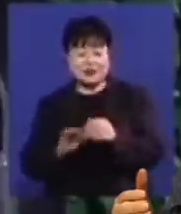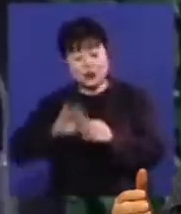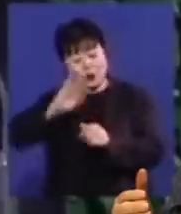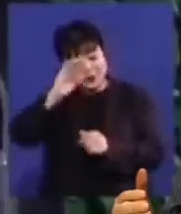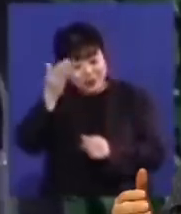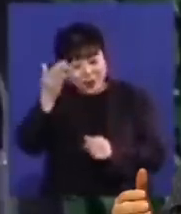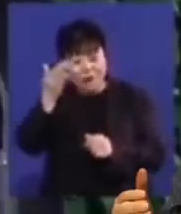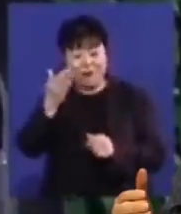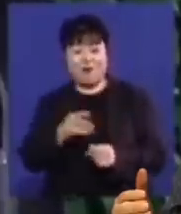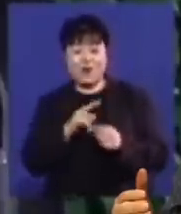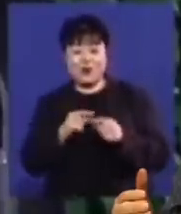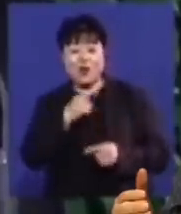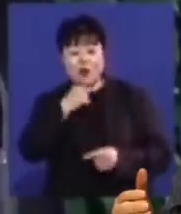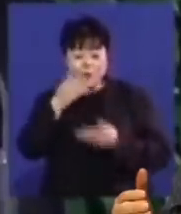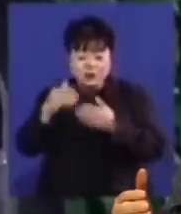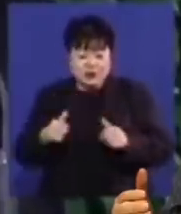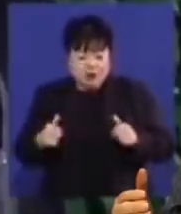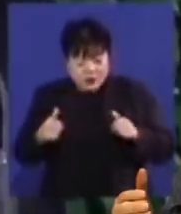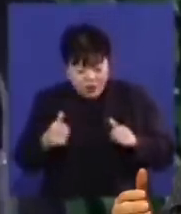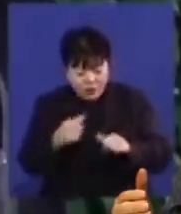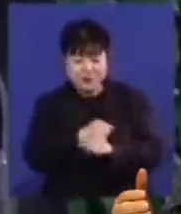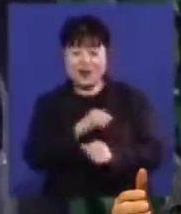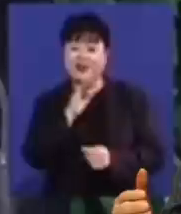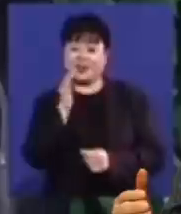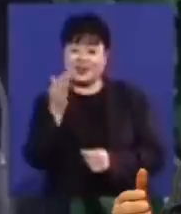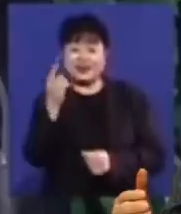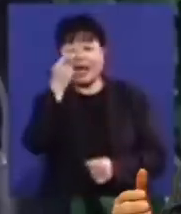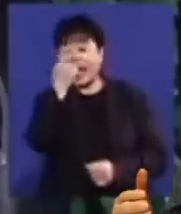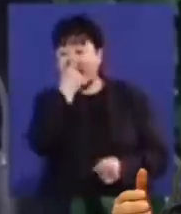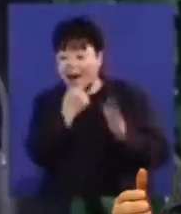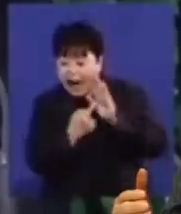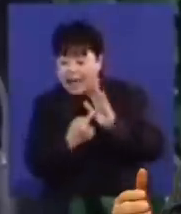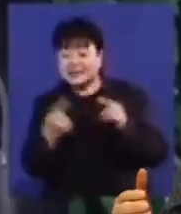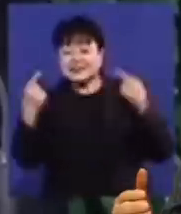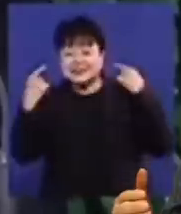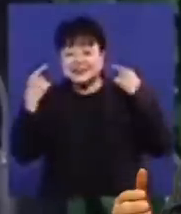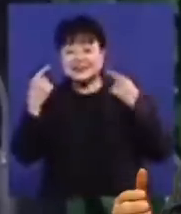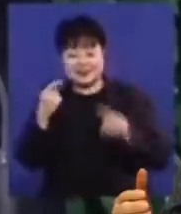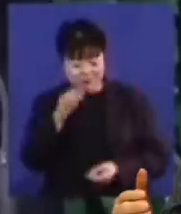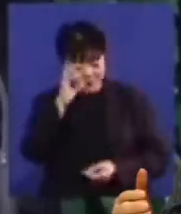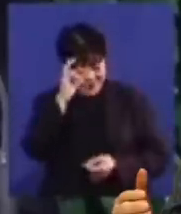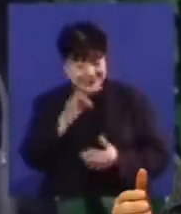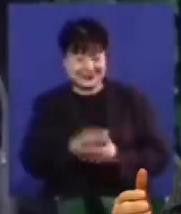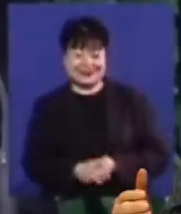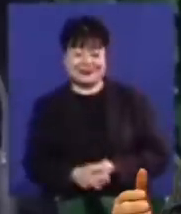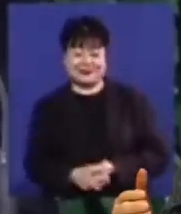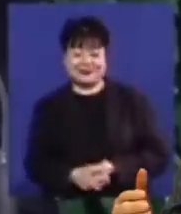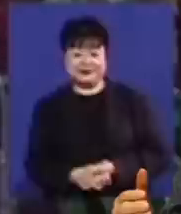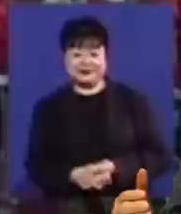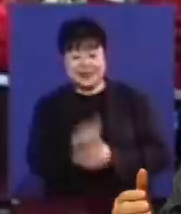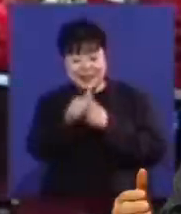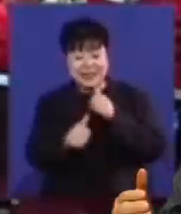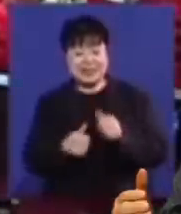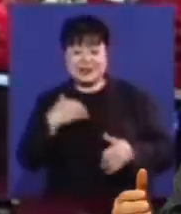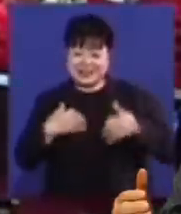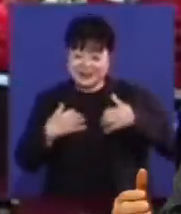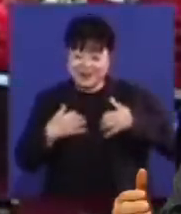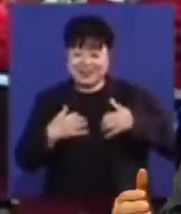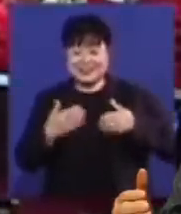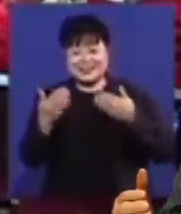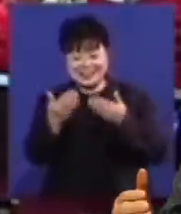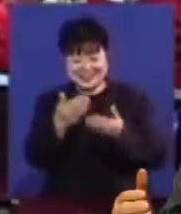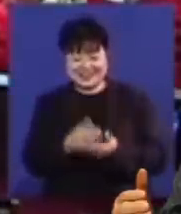넘쳐나고 교회 봉사도 열심히 하게 되었다는 간증을 적은 것을 읽어보았는 것입니다. 하나님이 기뻐하시는